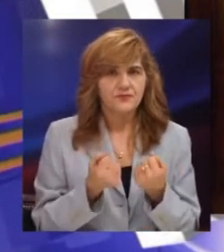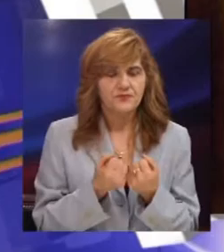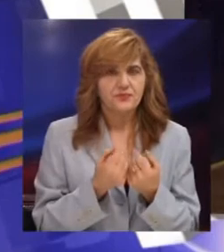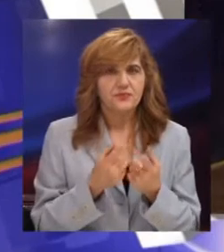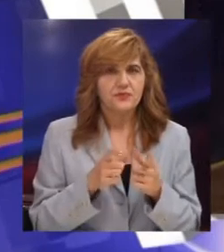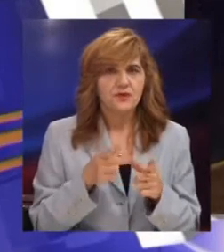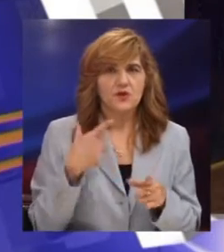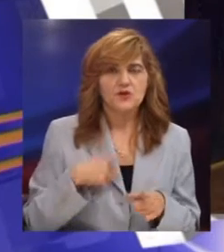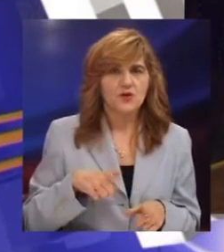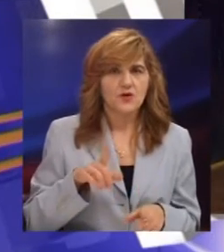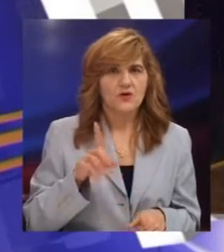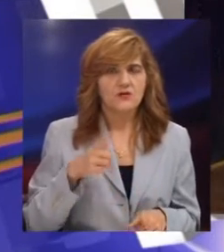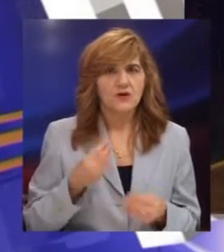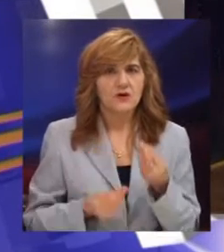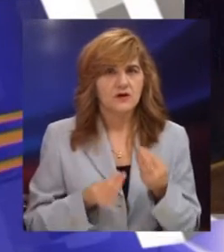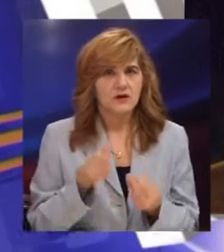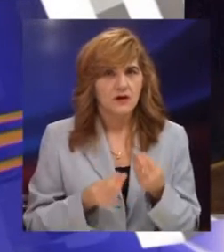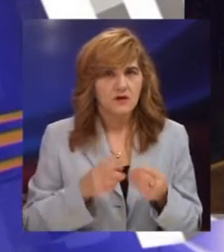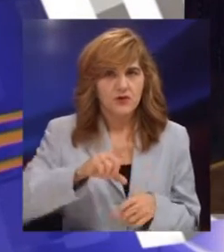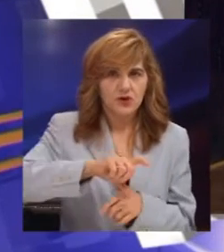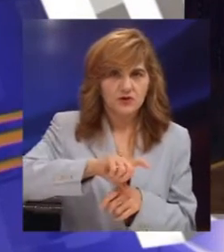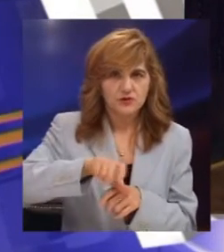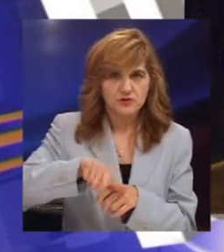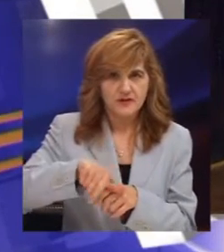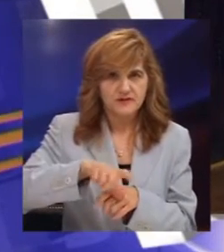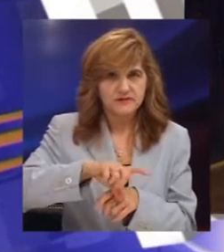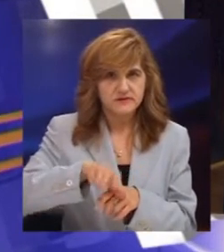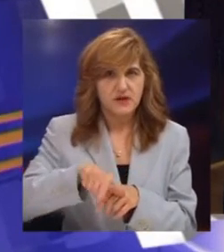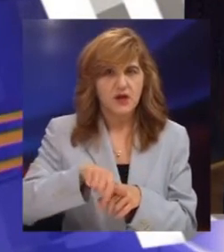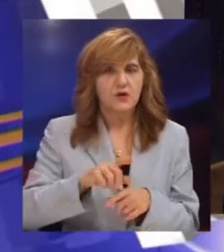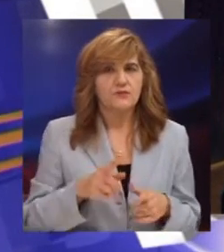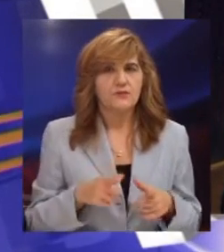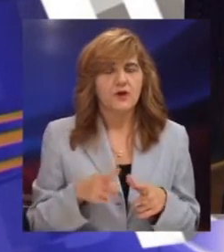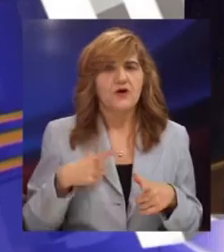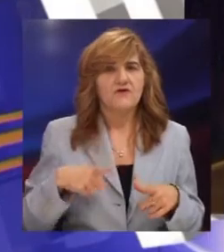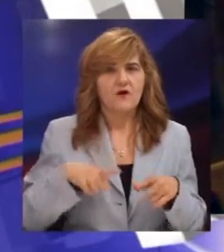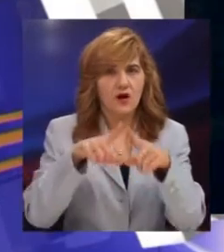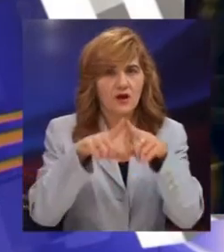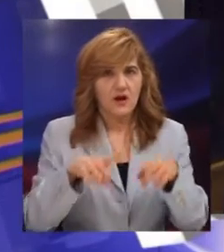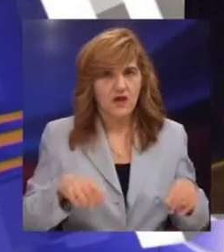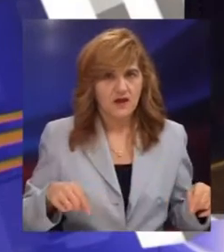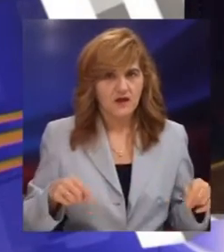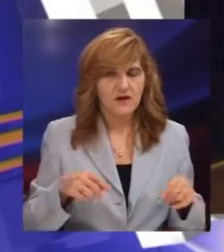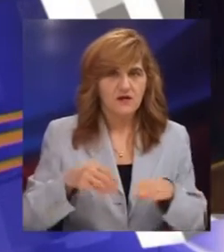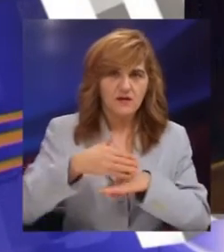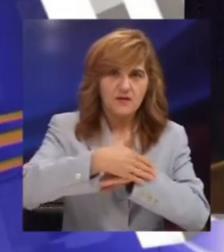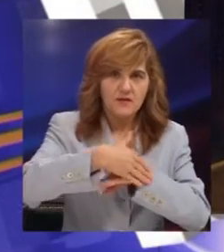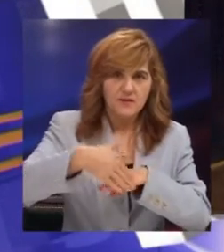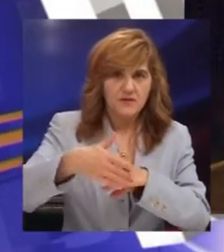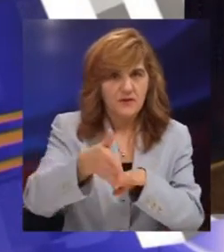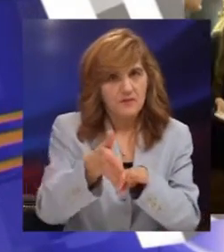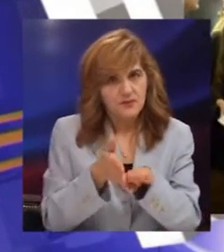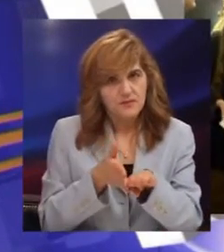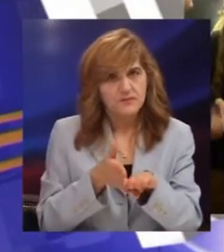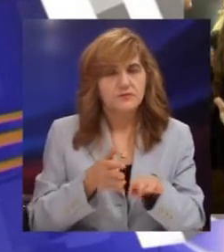zadatke. Zato što volim da se igram sa šestarom i volim lanjire i da povlačim